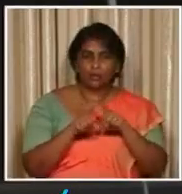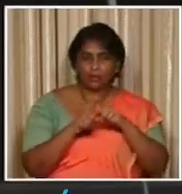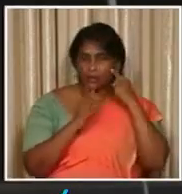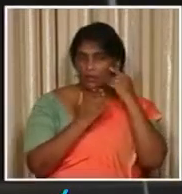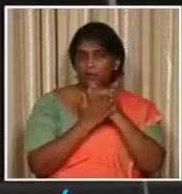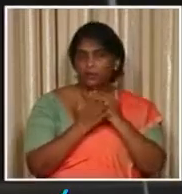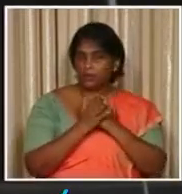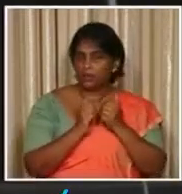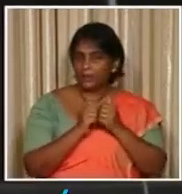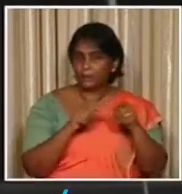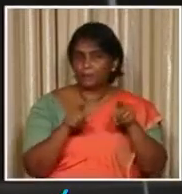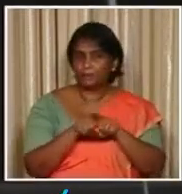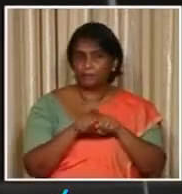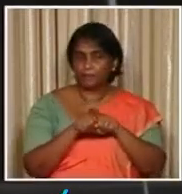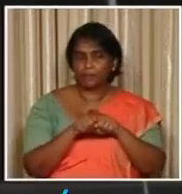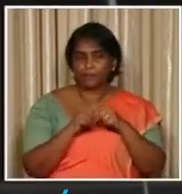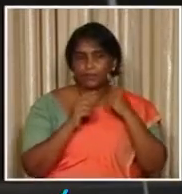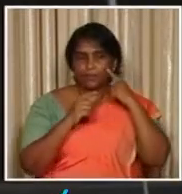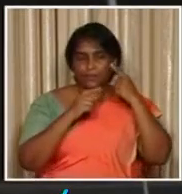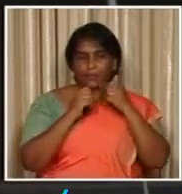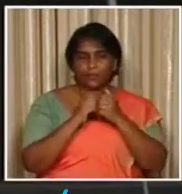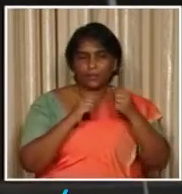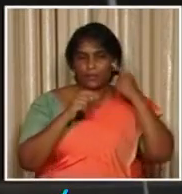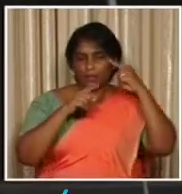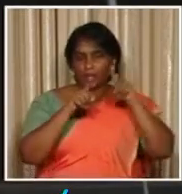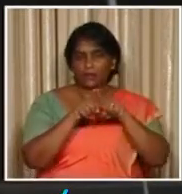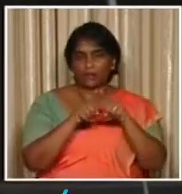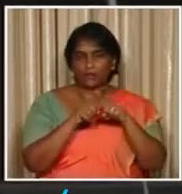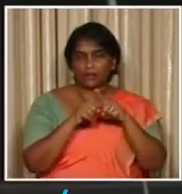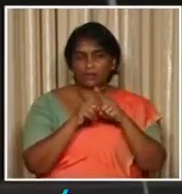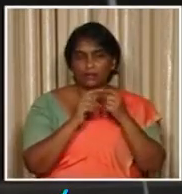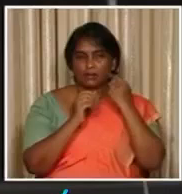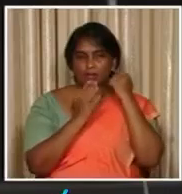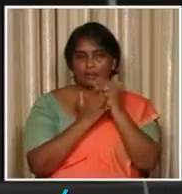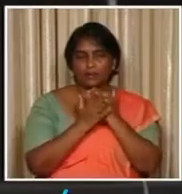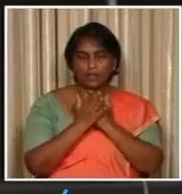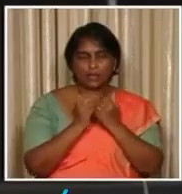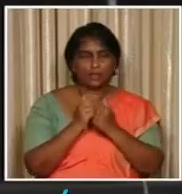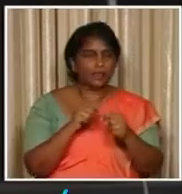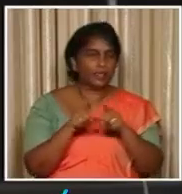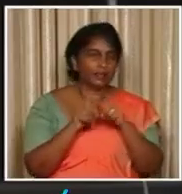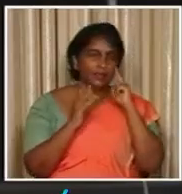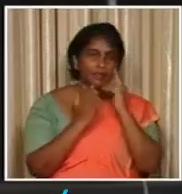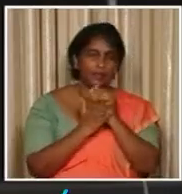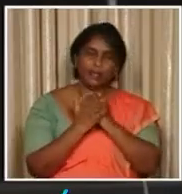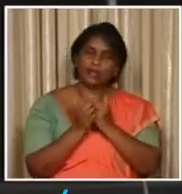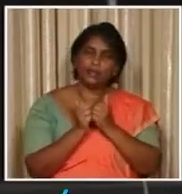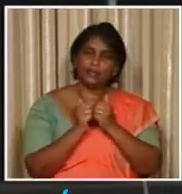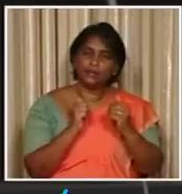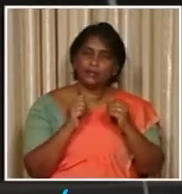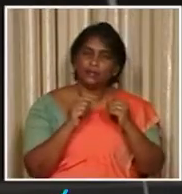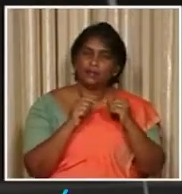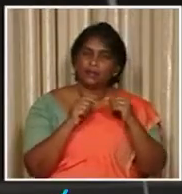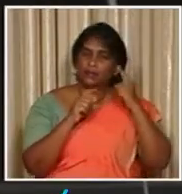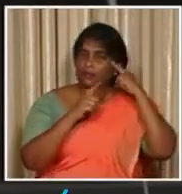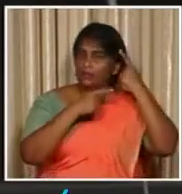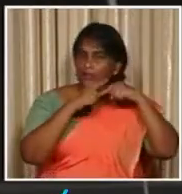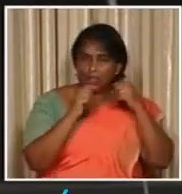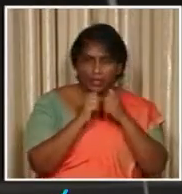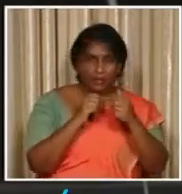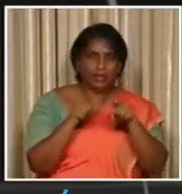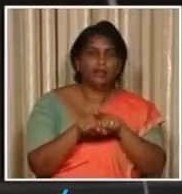ඉතා පැහැදිලිවම කියන්න ඕනේ අධිකරණය මේ වෙලාවේදී ආණ්ඩුවට ඕන